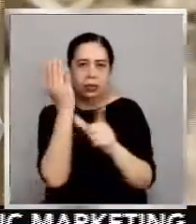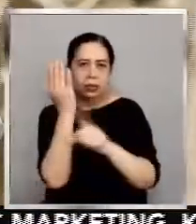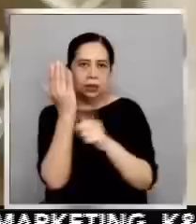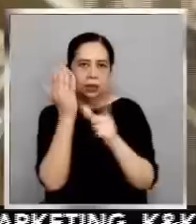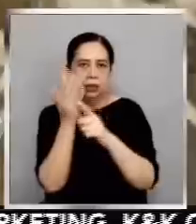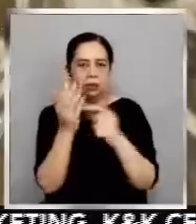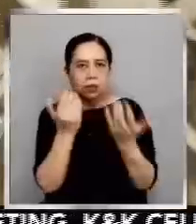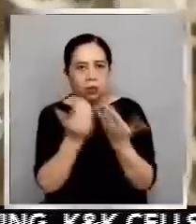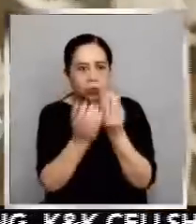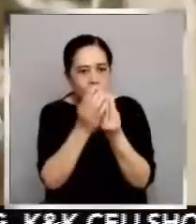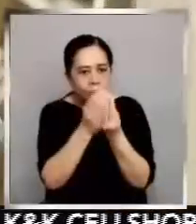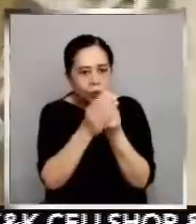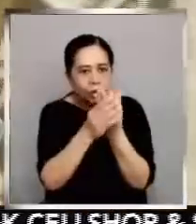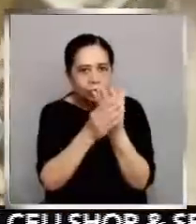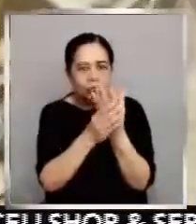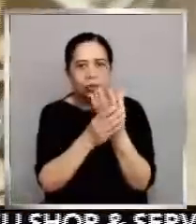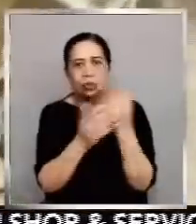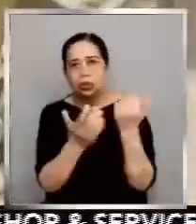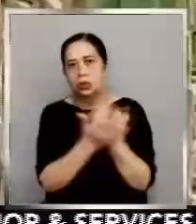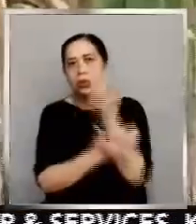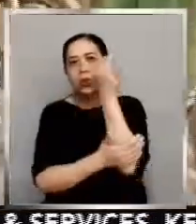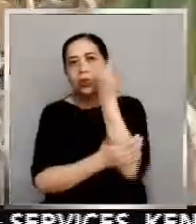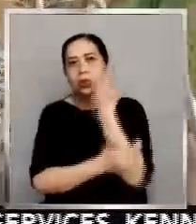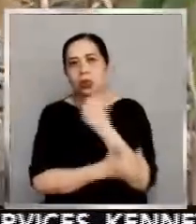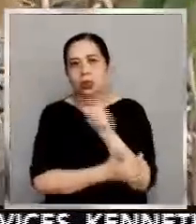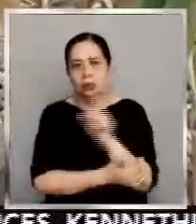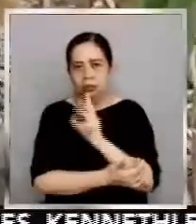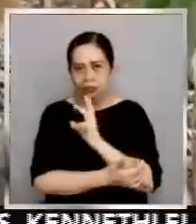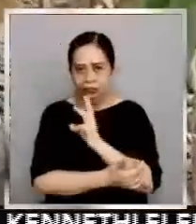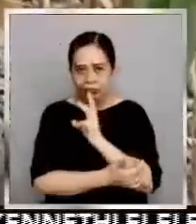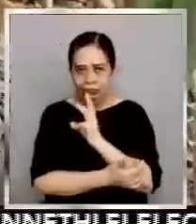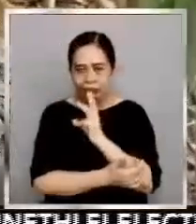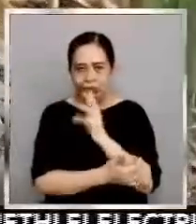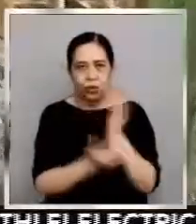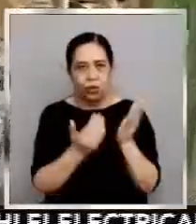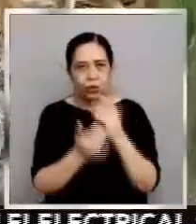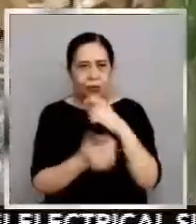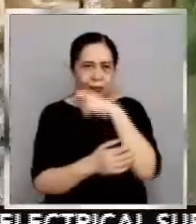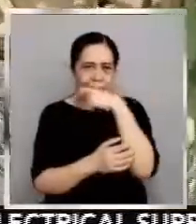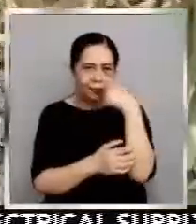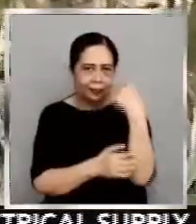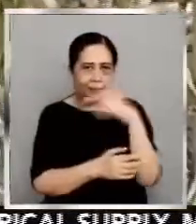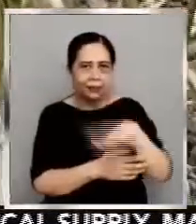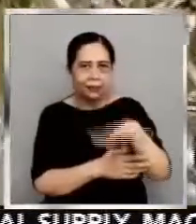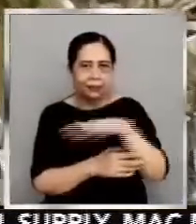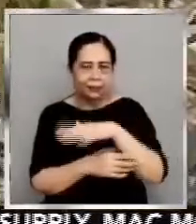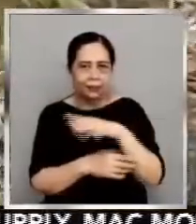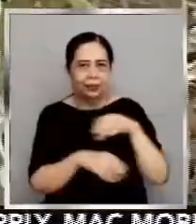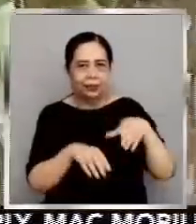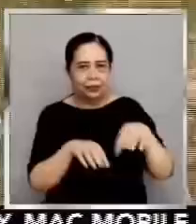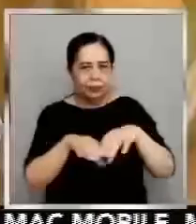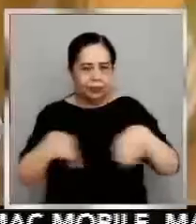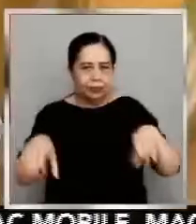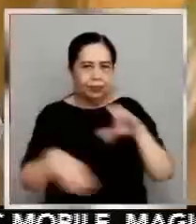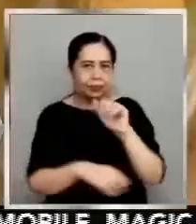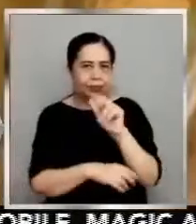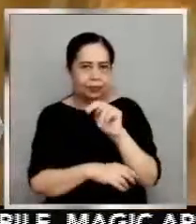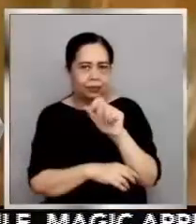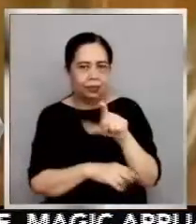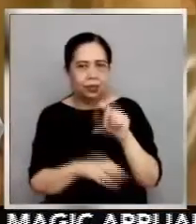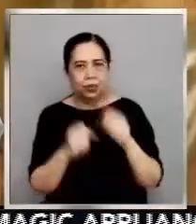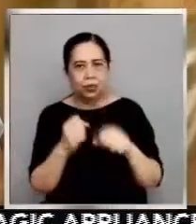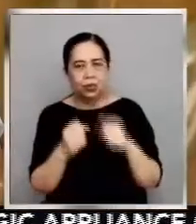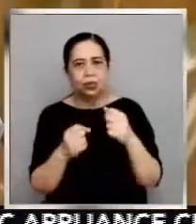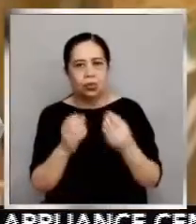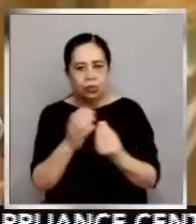na ang mga mais, nagkulang naman ang supply ng tubig at halos tuyo na ang ilang kanal. Kaya naudlot ang